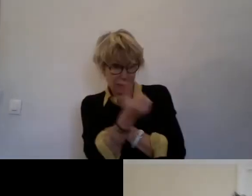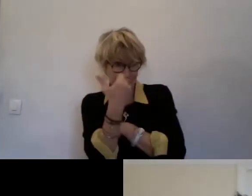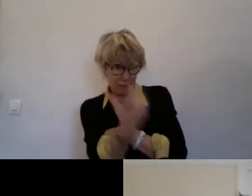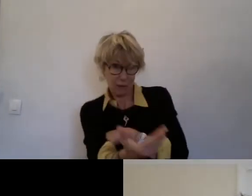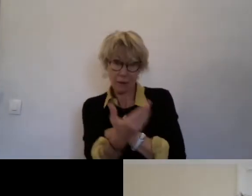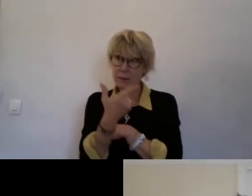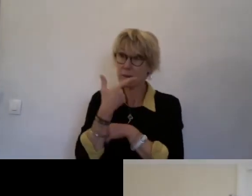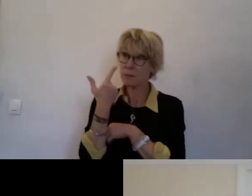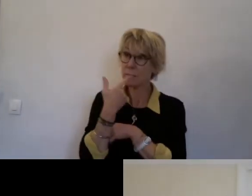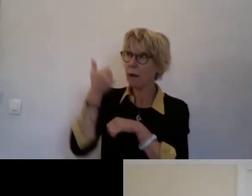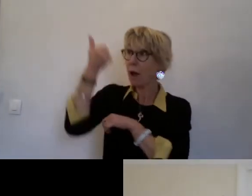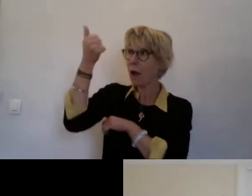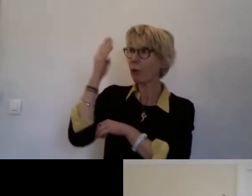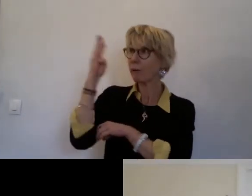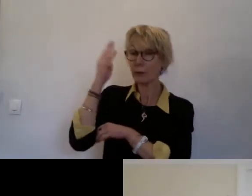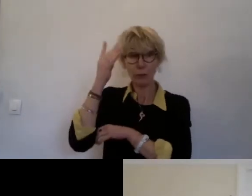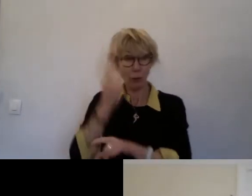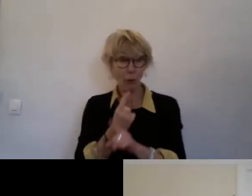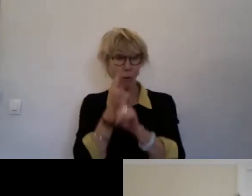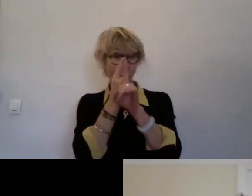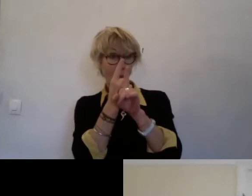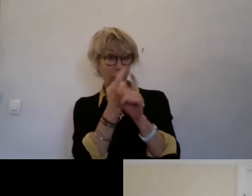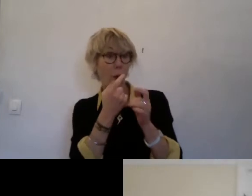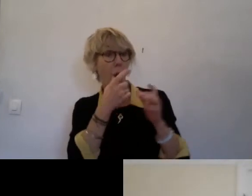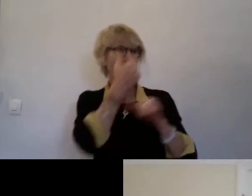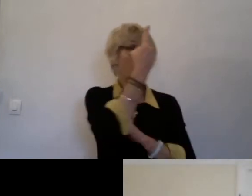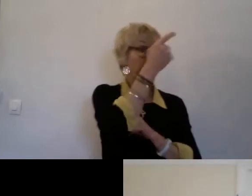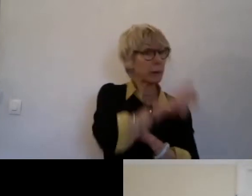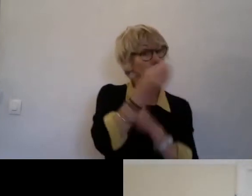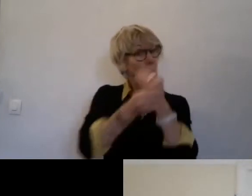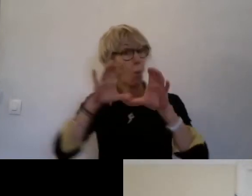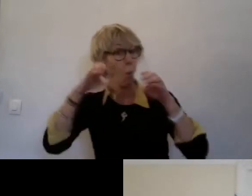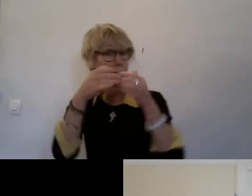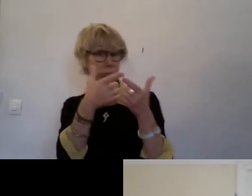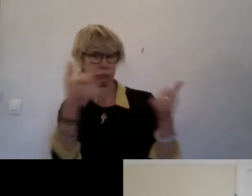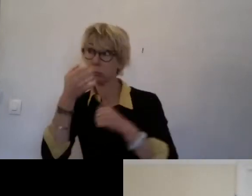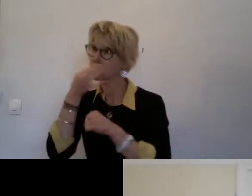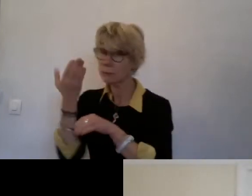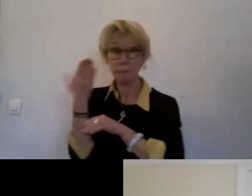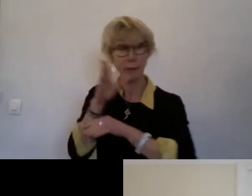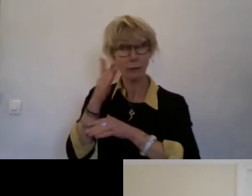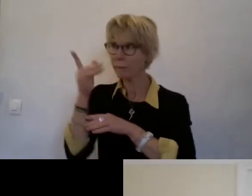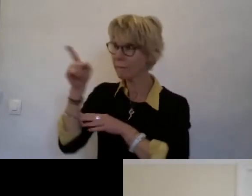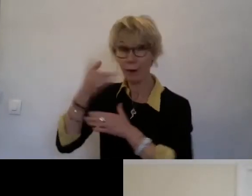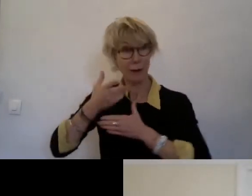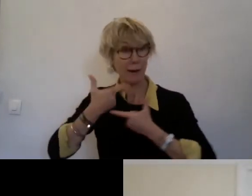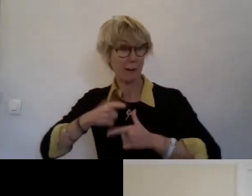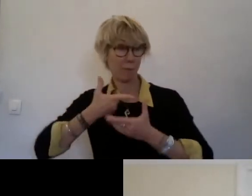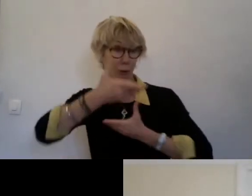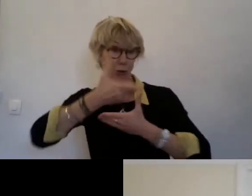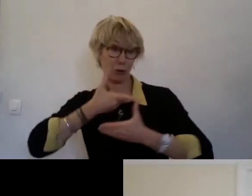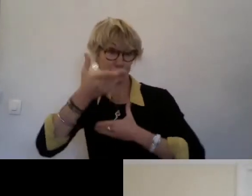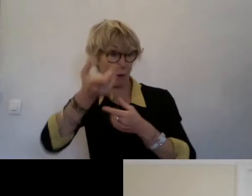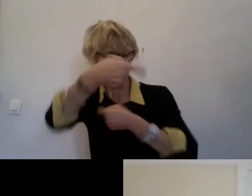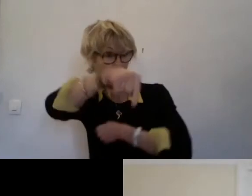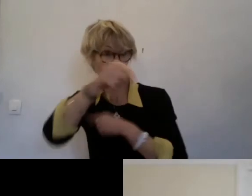un conférencier qui va rencontrer des responsables de groupe, des participants, et qui va pouvoir échanger librement avec eux. C'est comme ça,